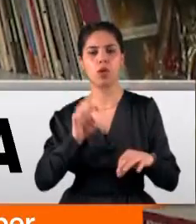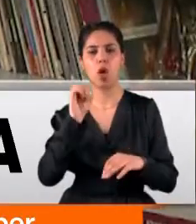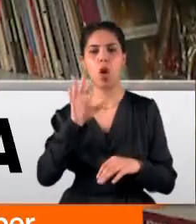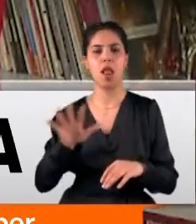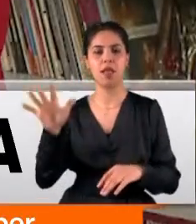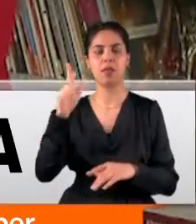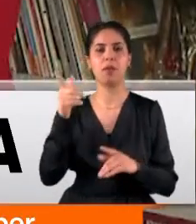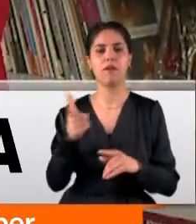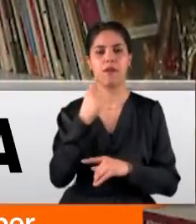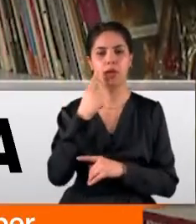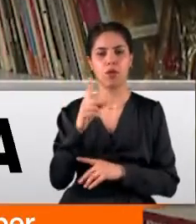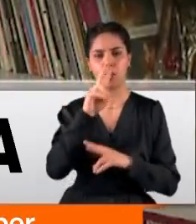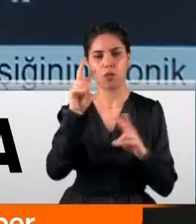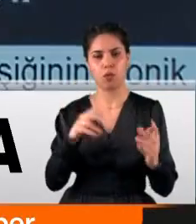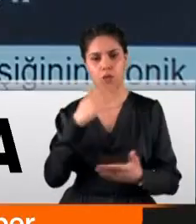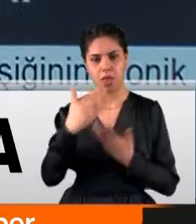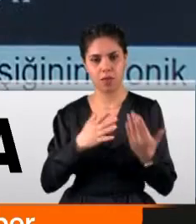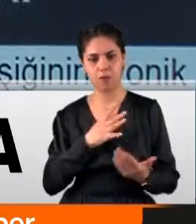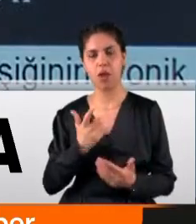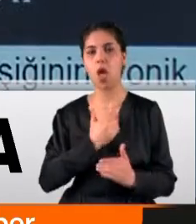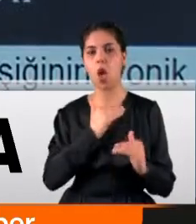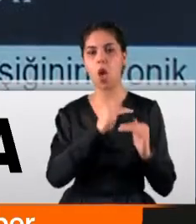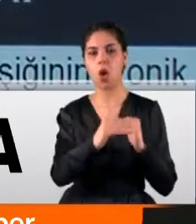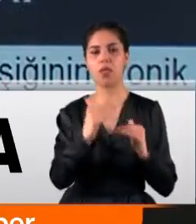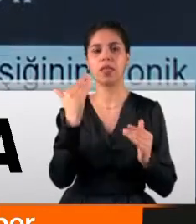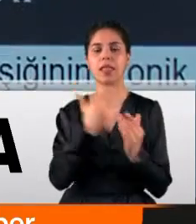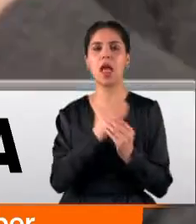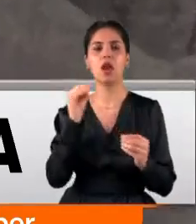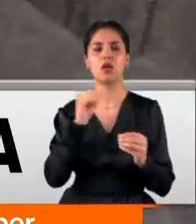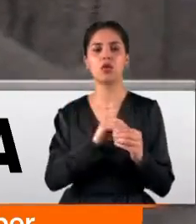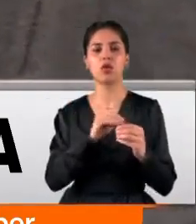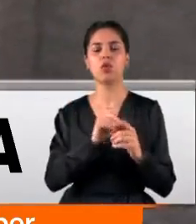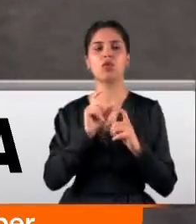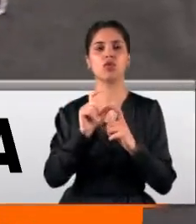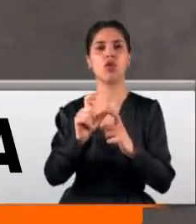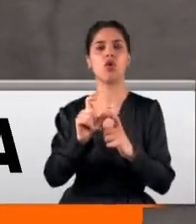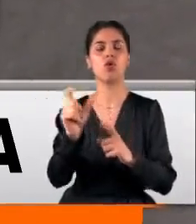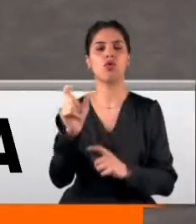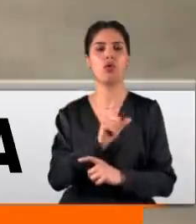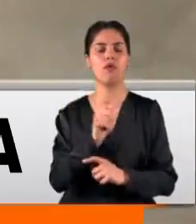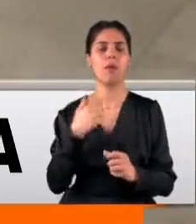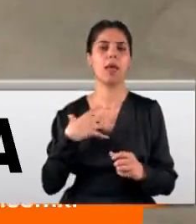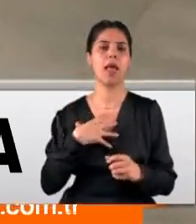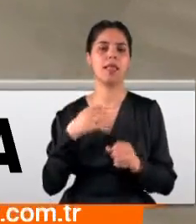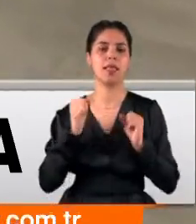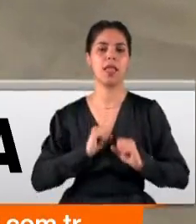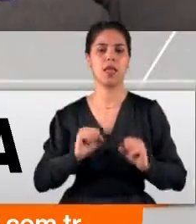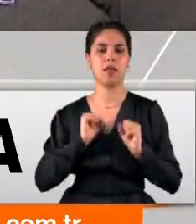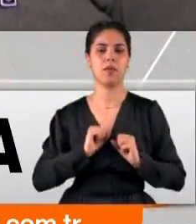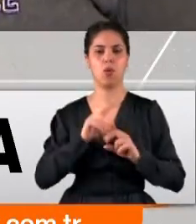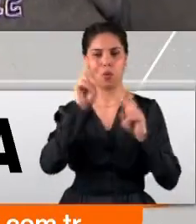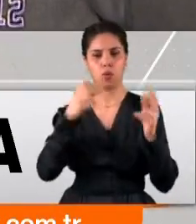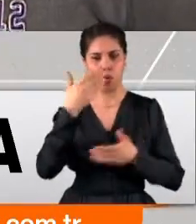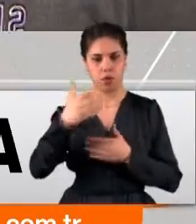videolar aracılığıyla konuları anlatıyor öğrenciler de ders sonu çoktan seçmeli sorularla kendilerini deniyor kuantum var değil mi